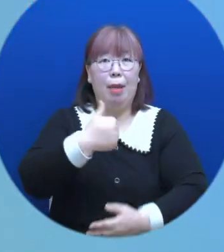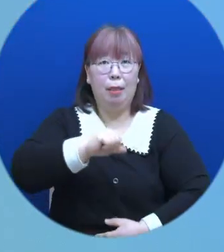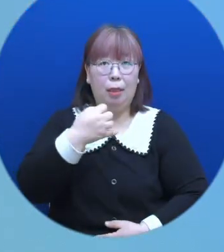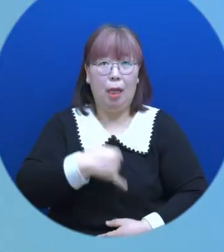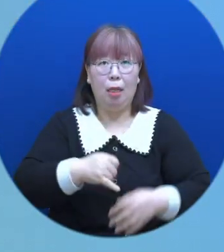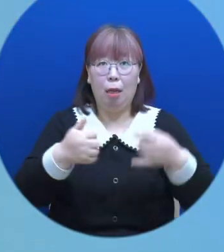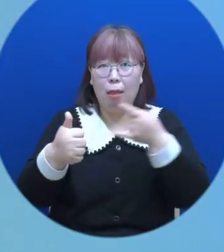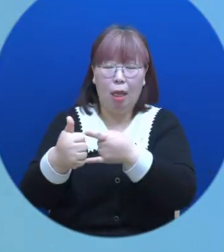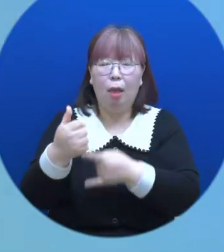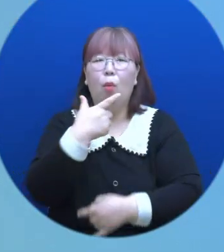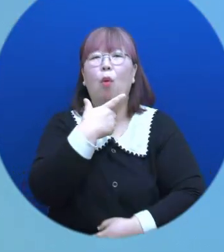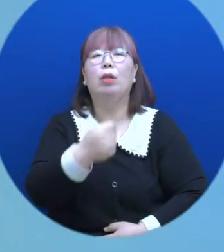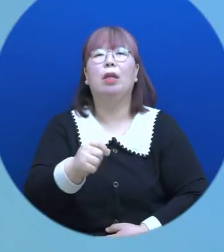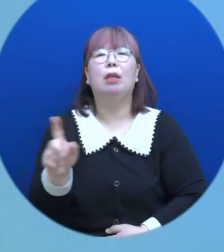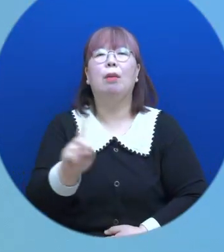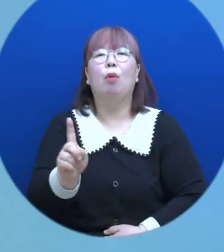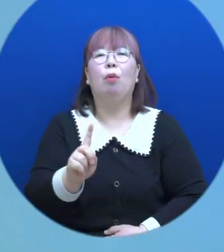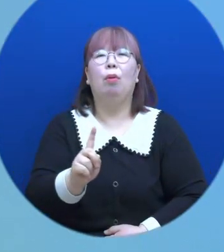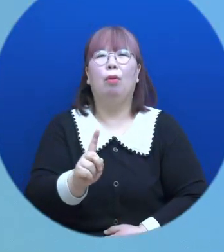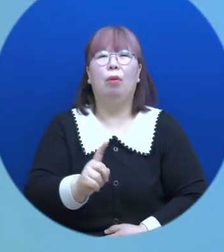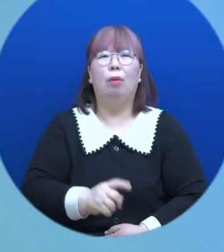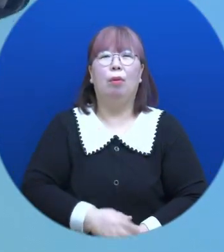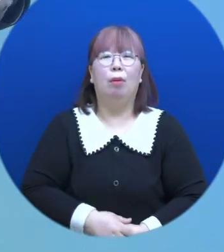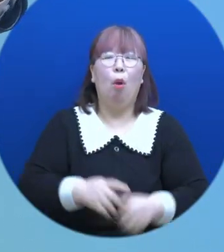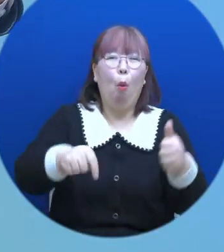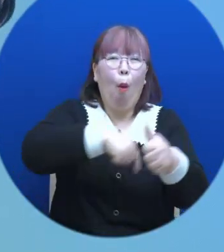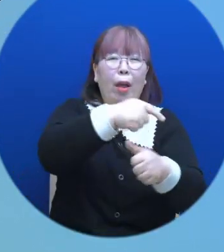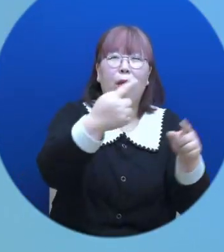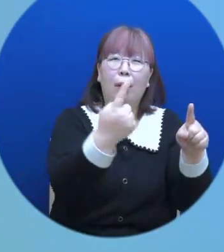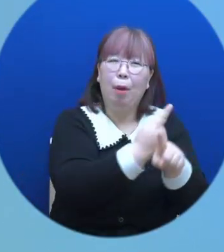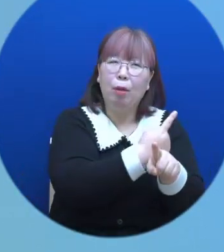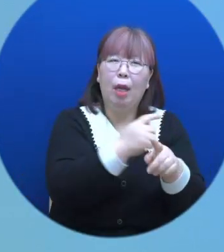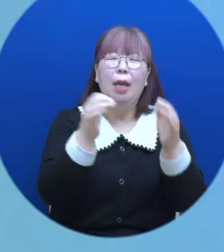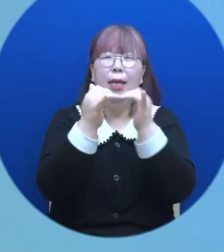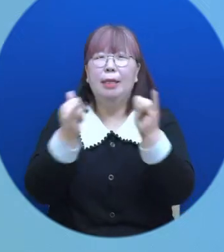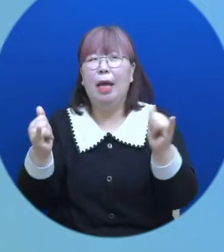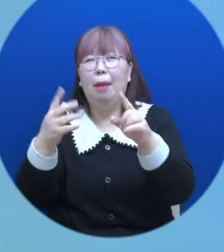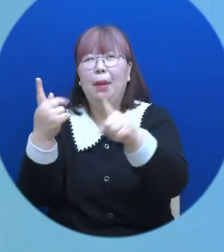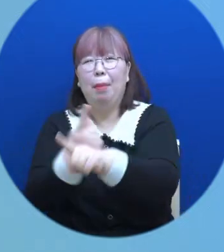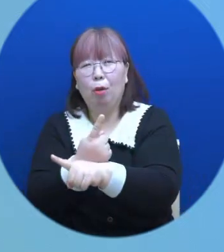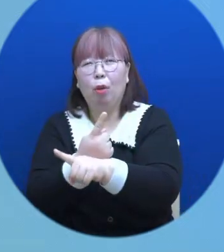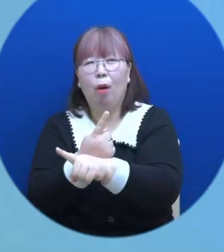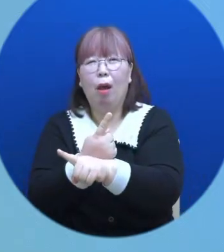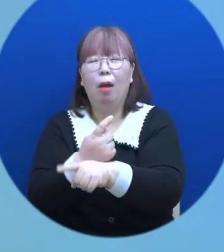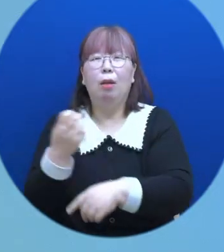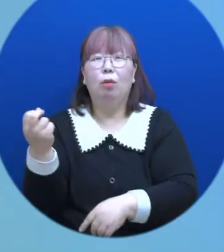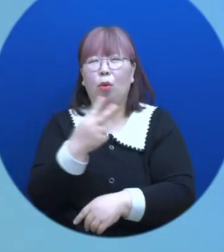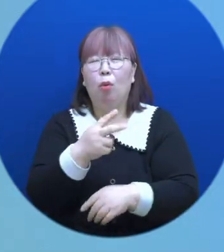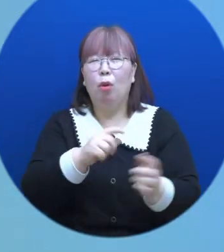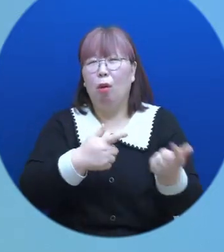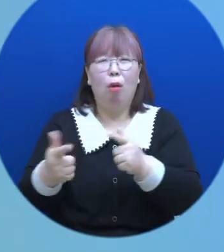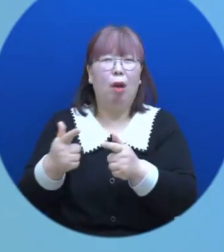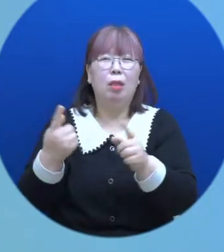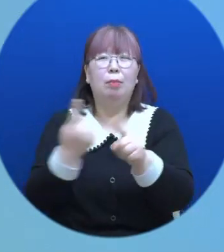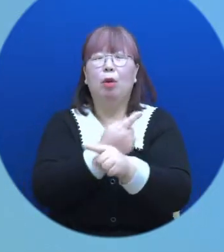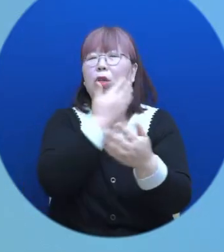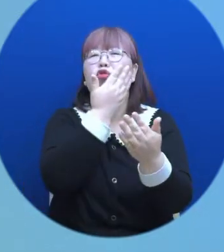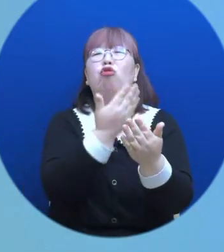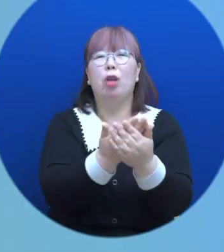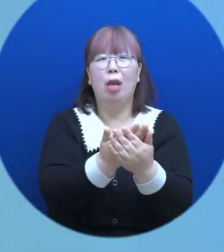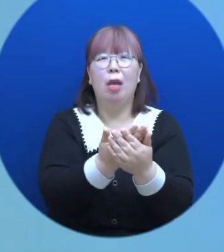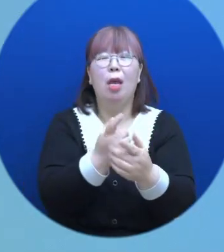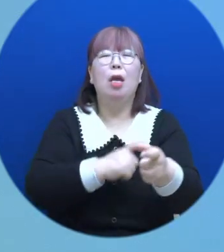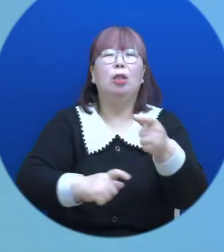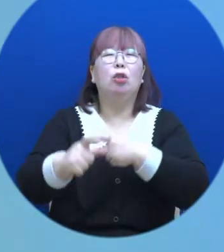하나님이 원하는 바가 무엇입니까? 환경의 변화, 사람들의 변화, 여건의 변화 중요하다. 그러나 보다